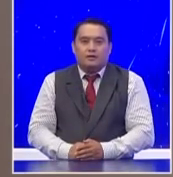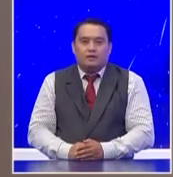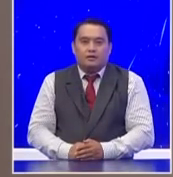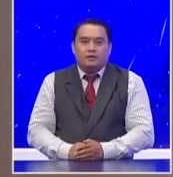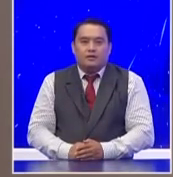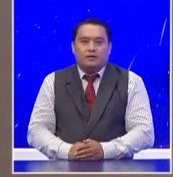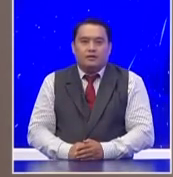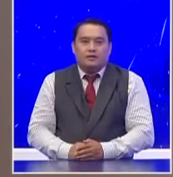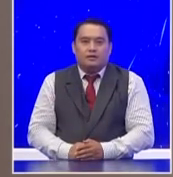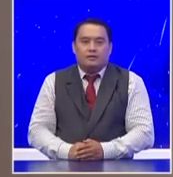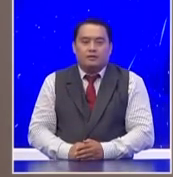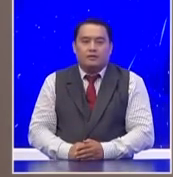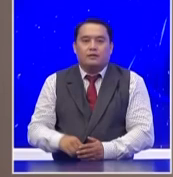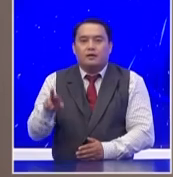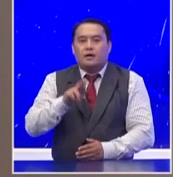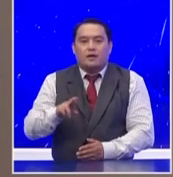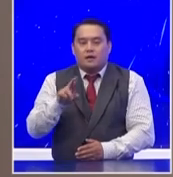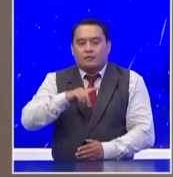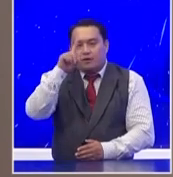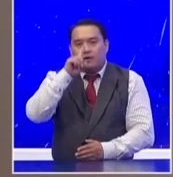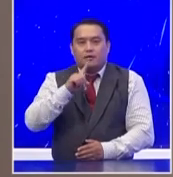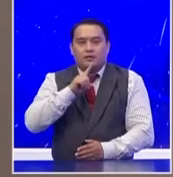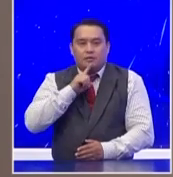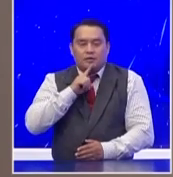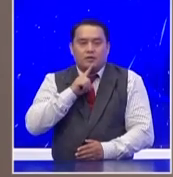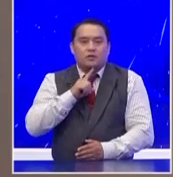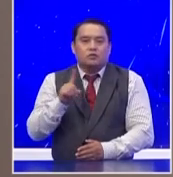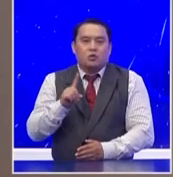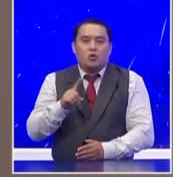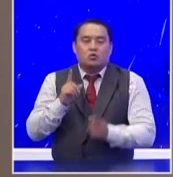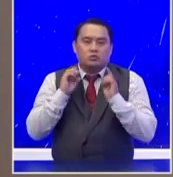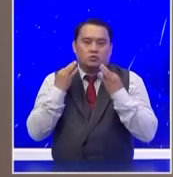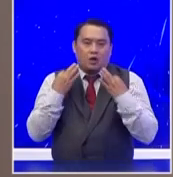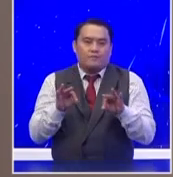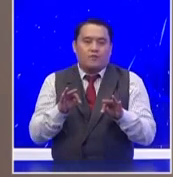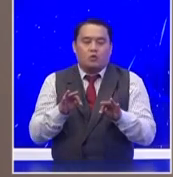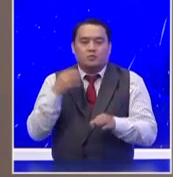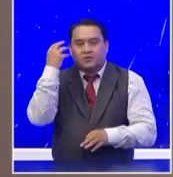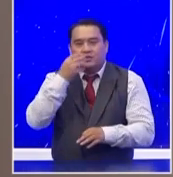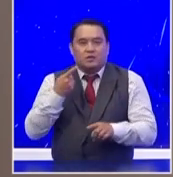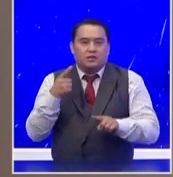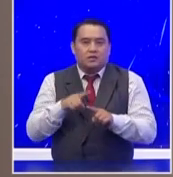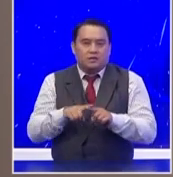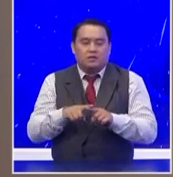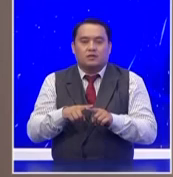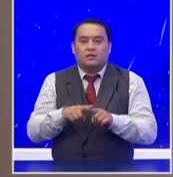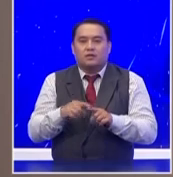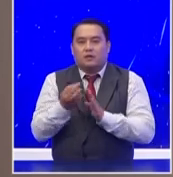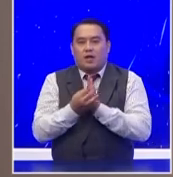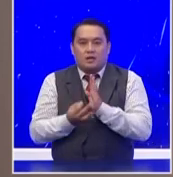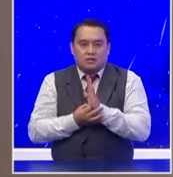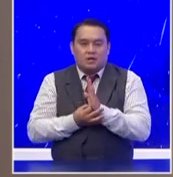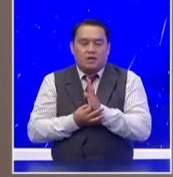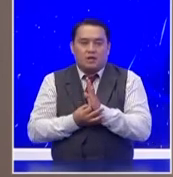Я пришел в военкомат еще в январе месяце, прошел медобследование, сказали годен, с легкостью сдал психотест. Вместе с этим пришло время сдавать